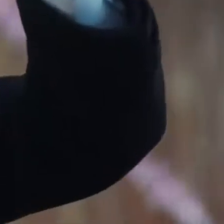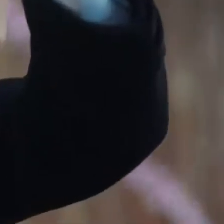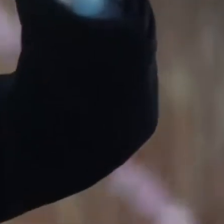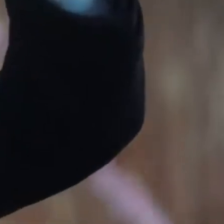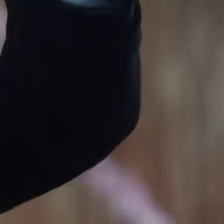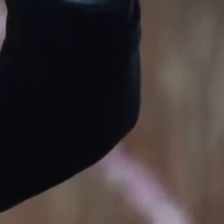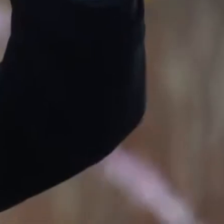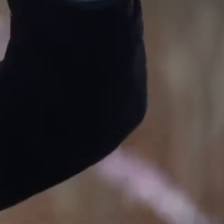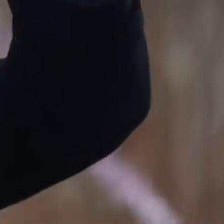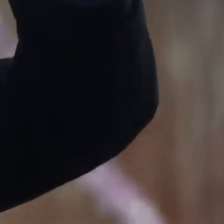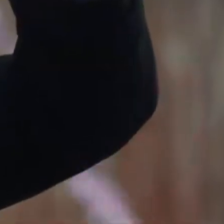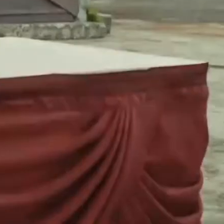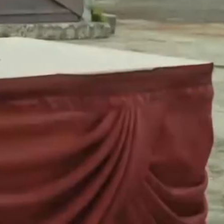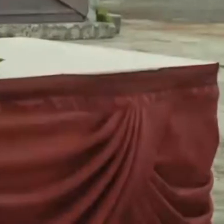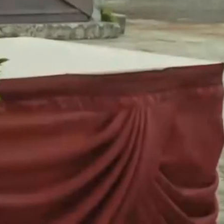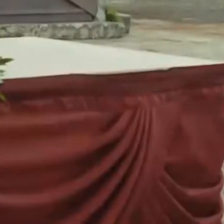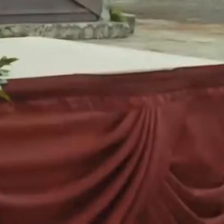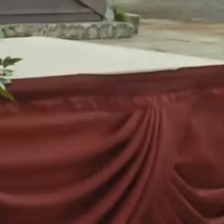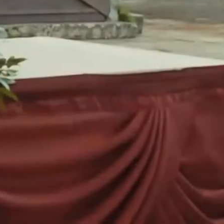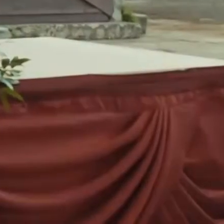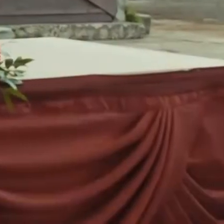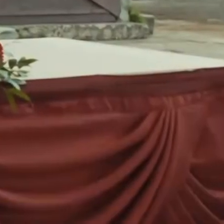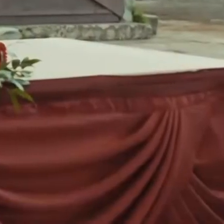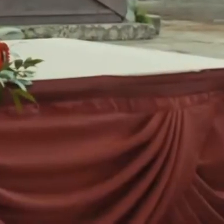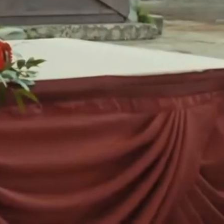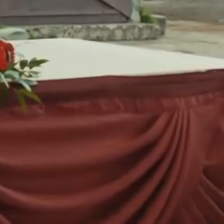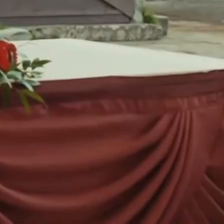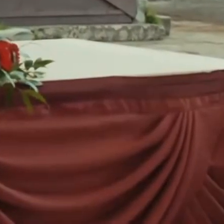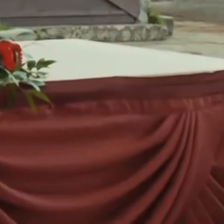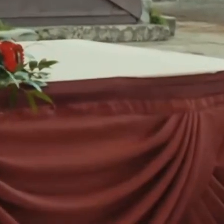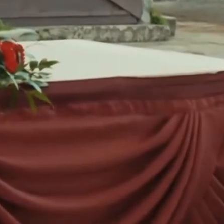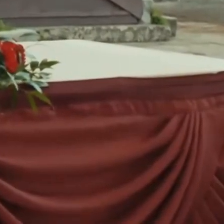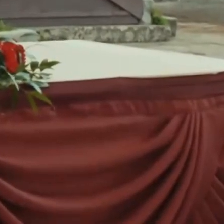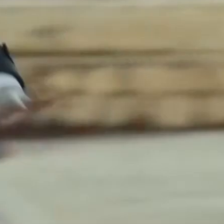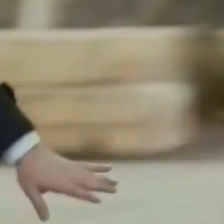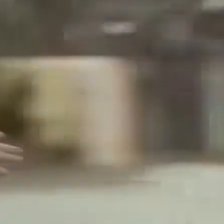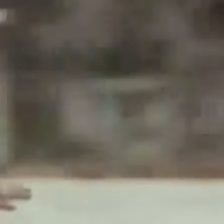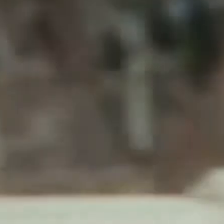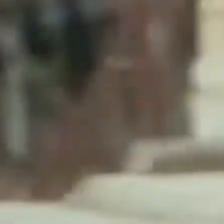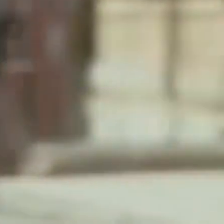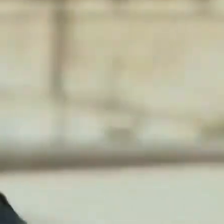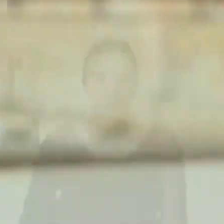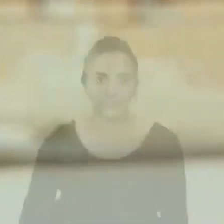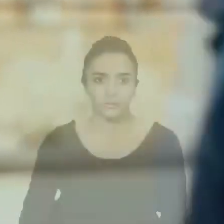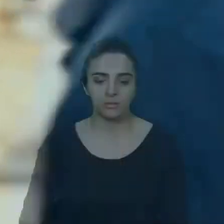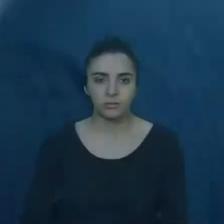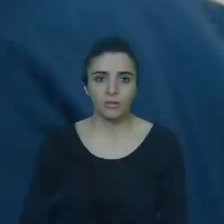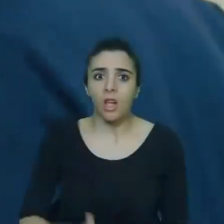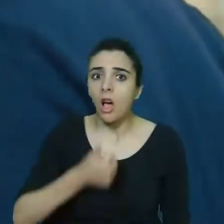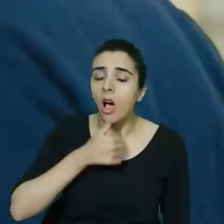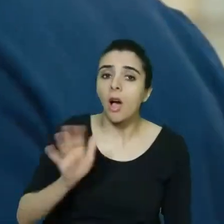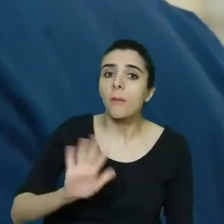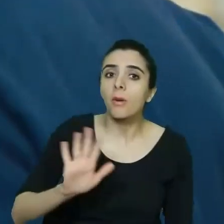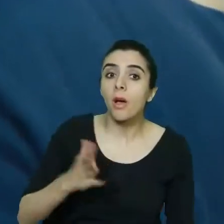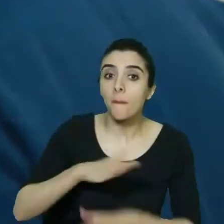Hasan Ali eli arkasında süslemelere bakarak gezinmekte. Bordo etekle süslenmiş masada kırmızı beyazlı bir masa çiçeği tam abi, ortaya